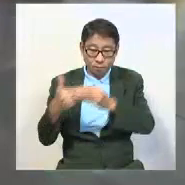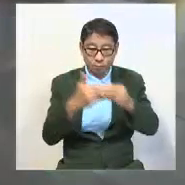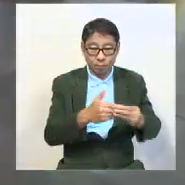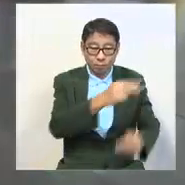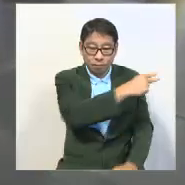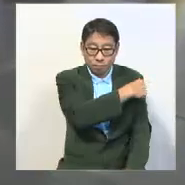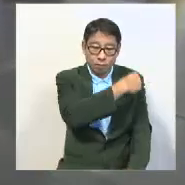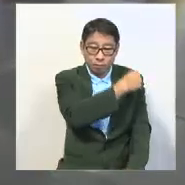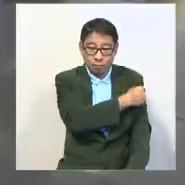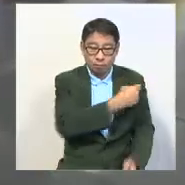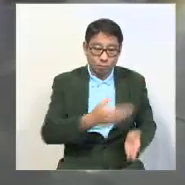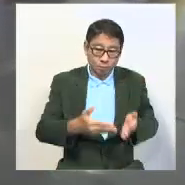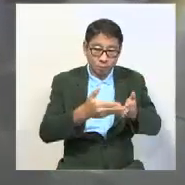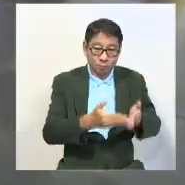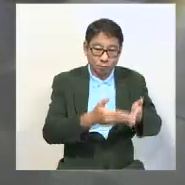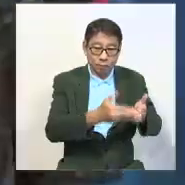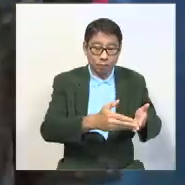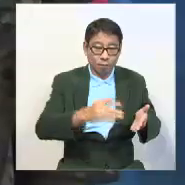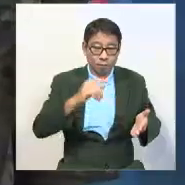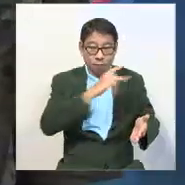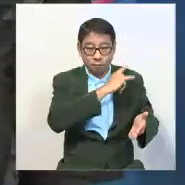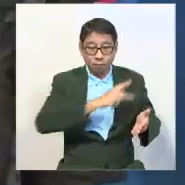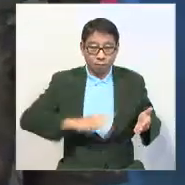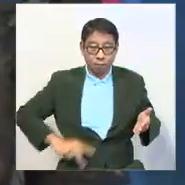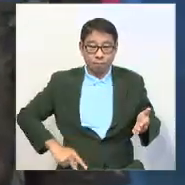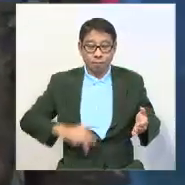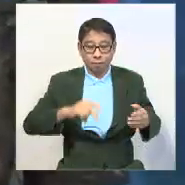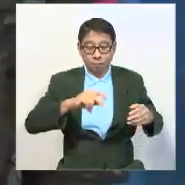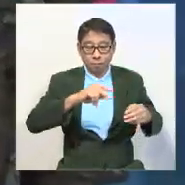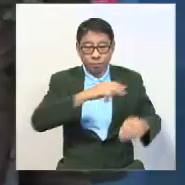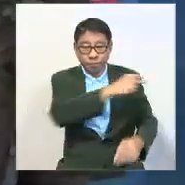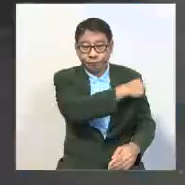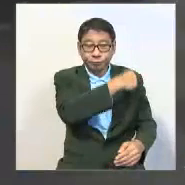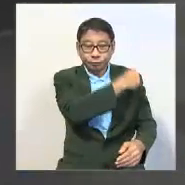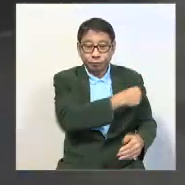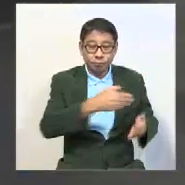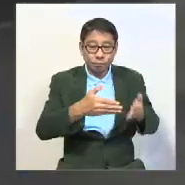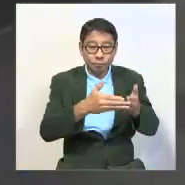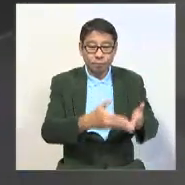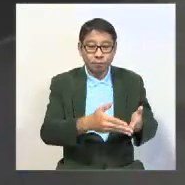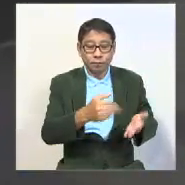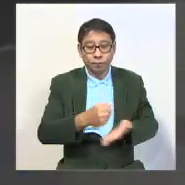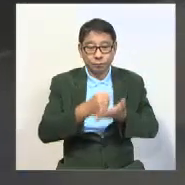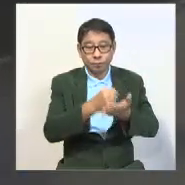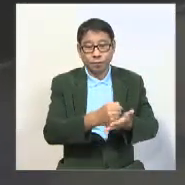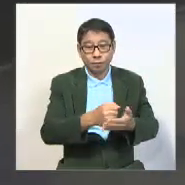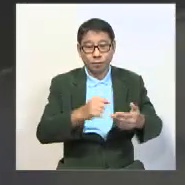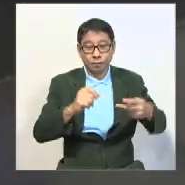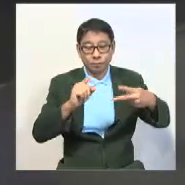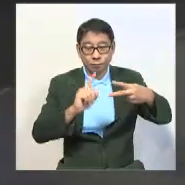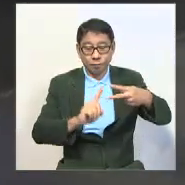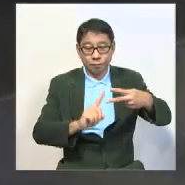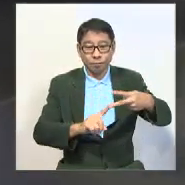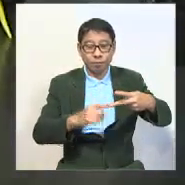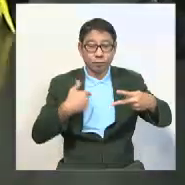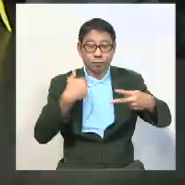ที่โรงพยาบาลสนามบนเรือหลวงอ่างทองซึ่งจะตั้งเป็นโรงพยาบาลสนามทางเรือขีดความสามารถระดับ2ทั้ง